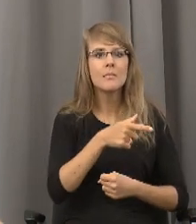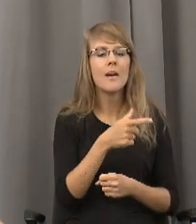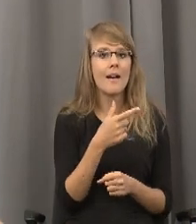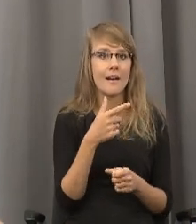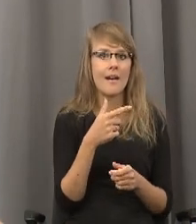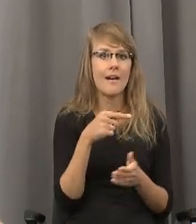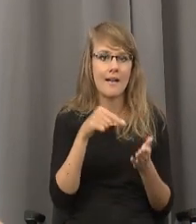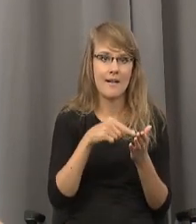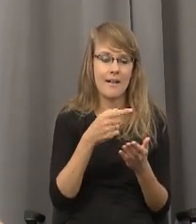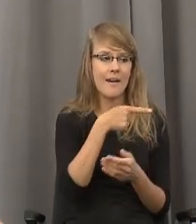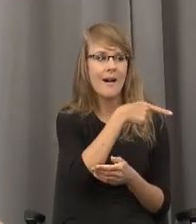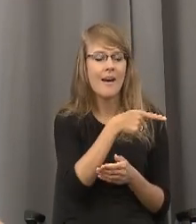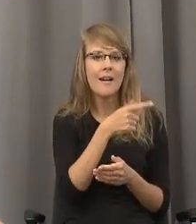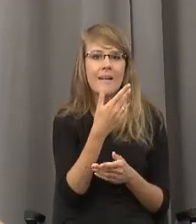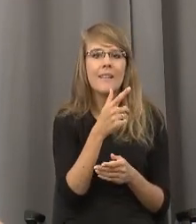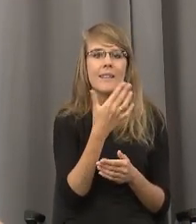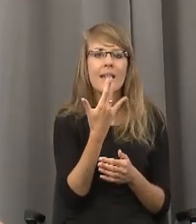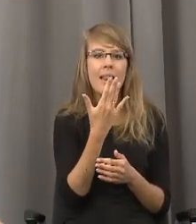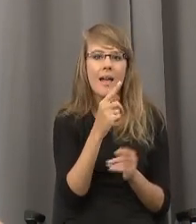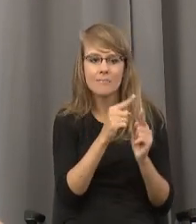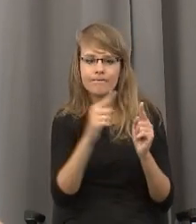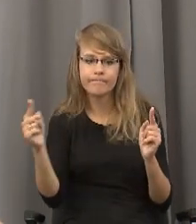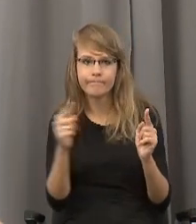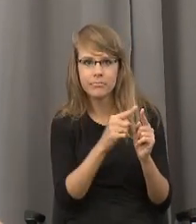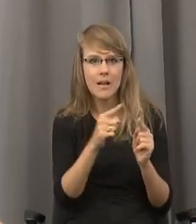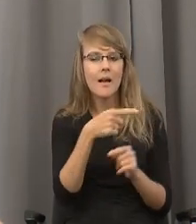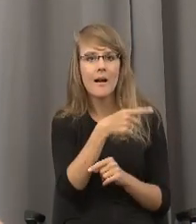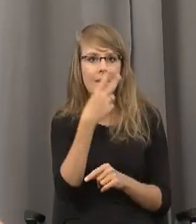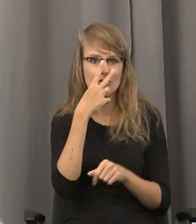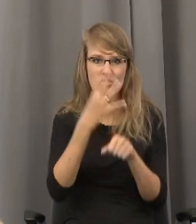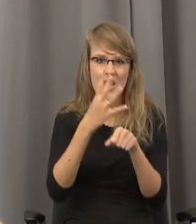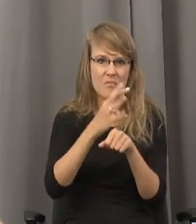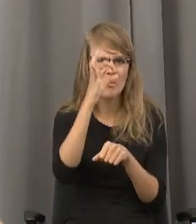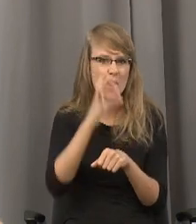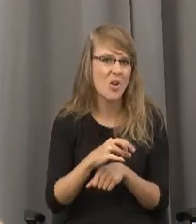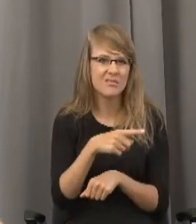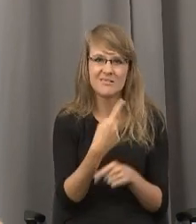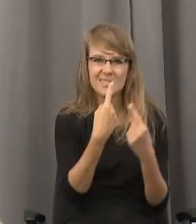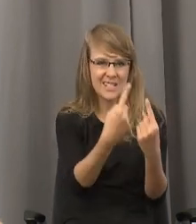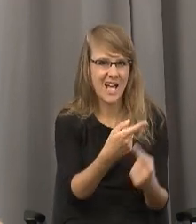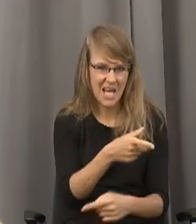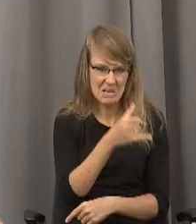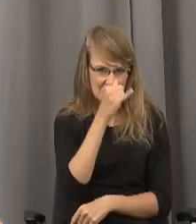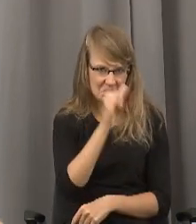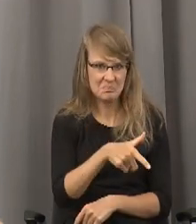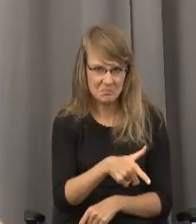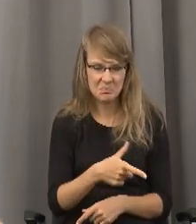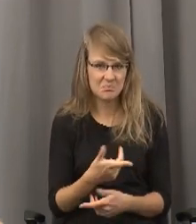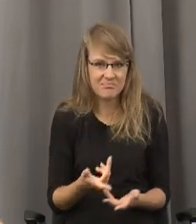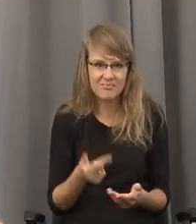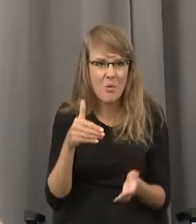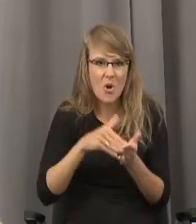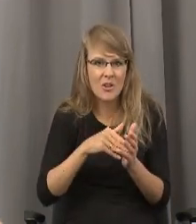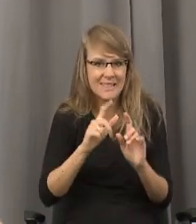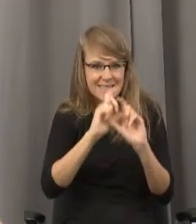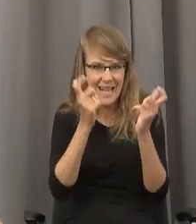Czyli proszę zobaczyć, ponad 40% osób jest zupełnie niesprawnych, wymagających całodobowej opieki,